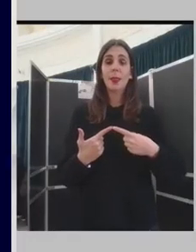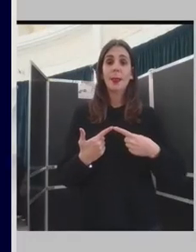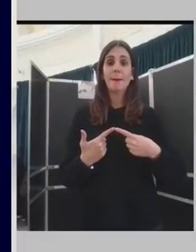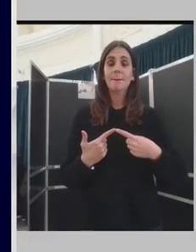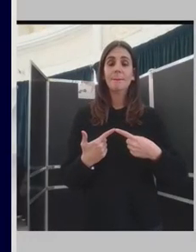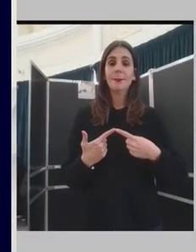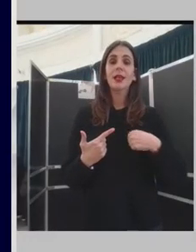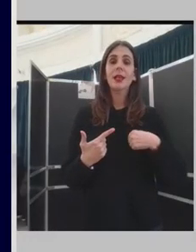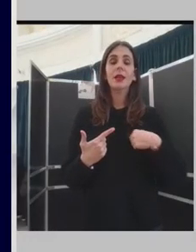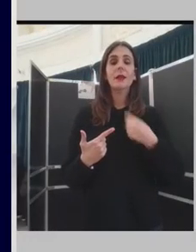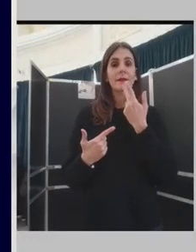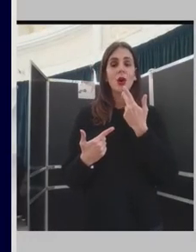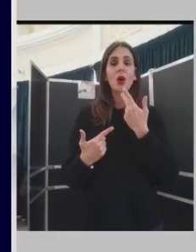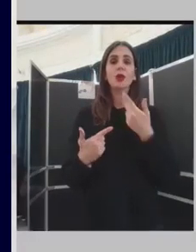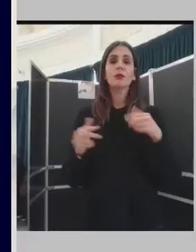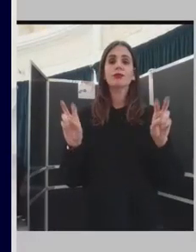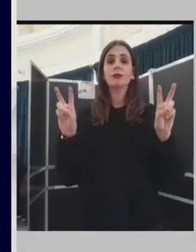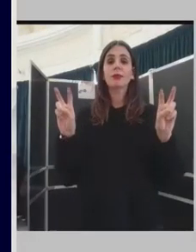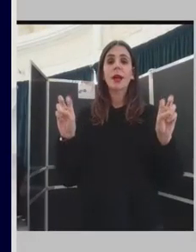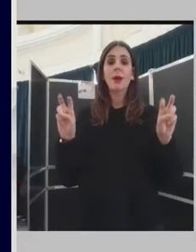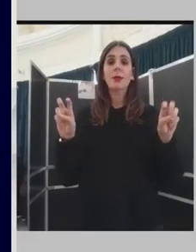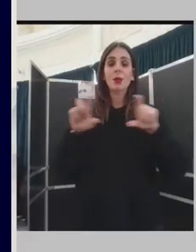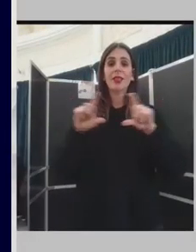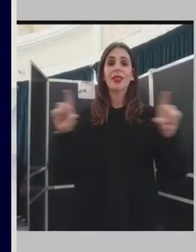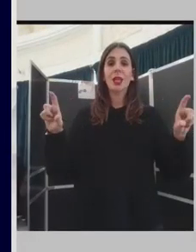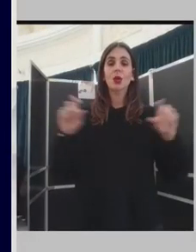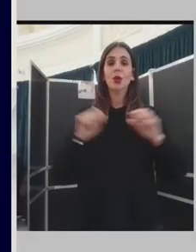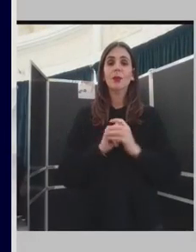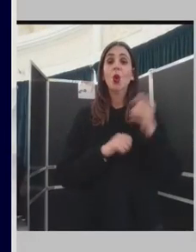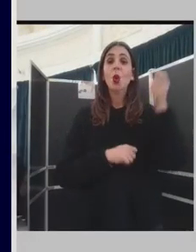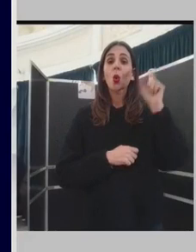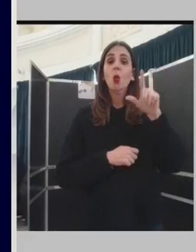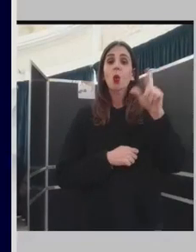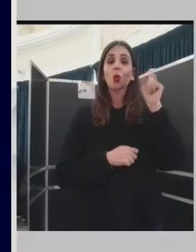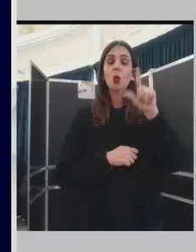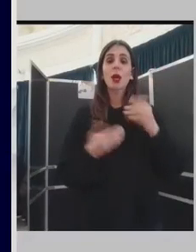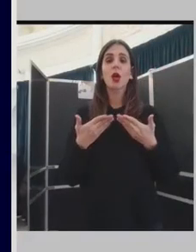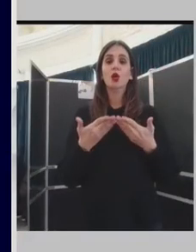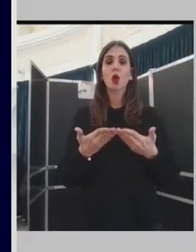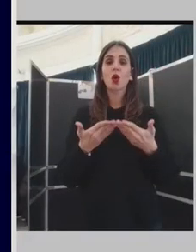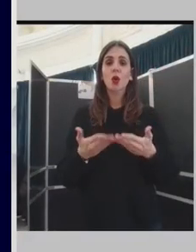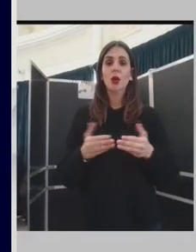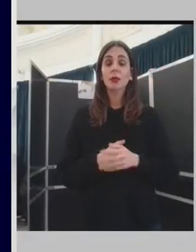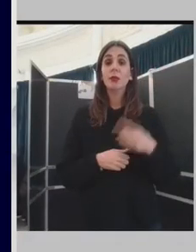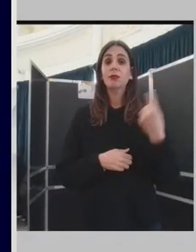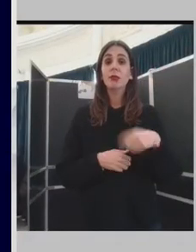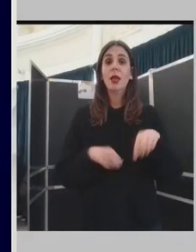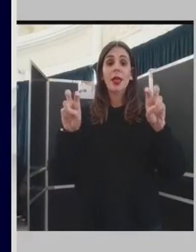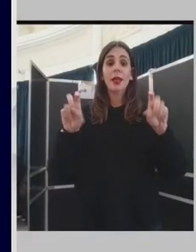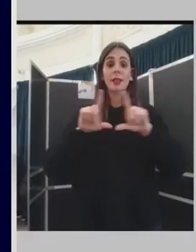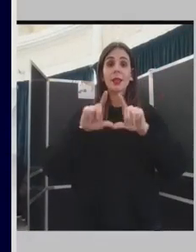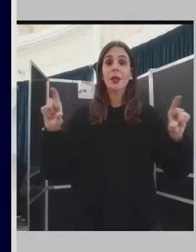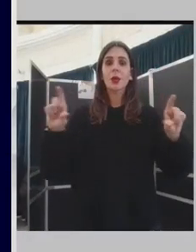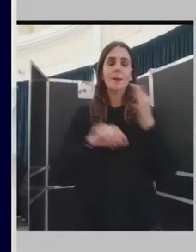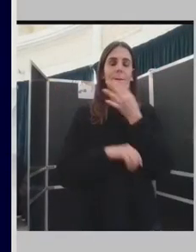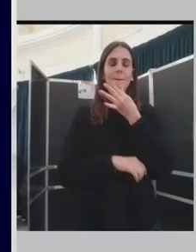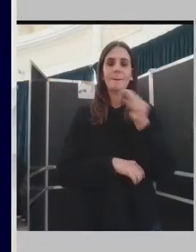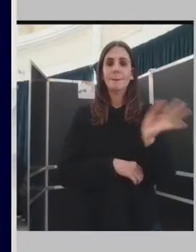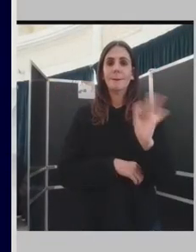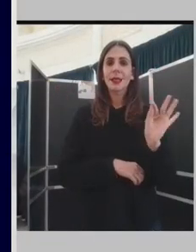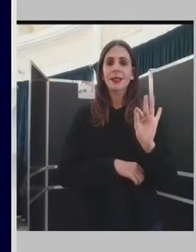La seconda considerazione, io la vorrei fare sul titolo. La cultura del soccorso è un titolo molto bello. Non è solo